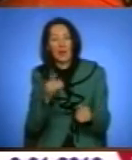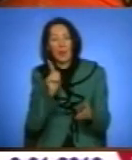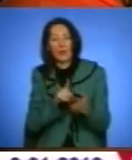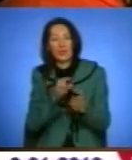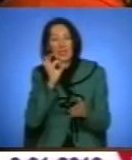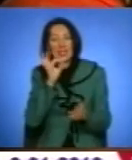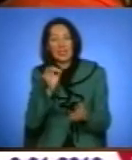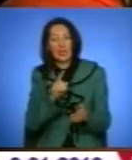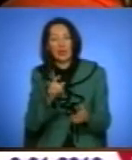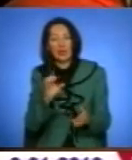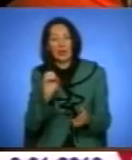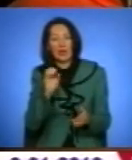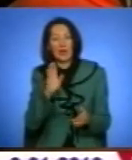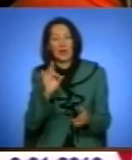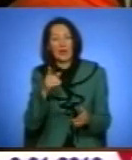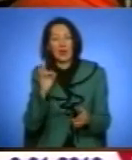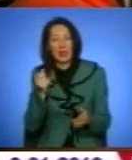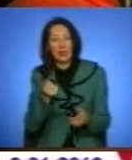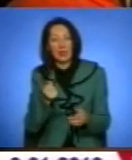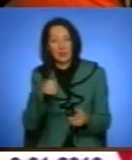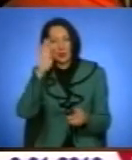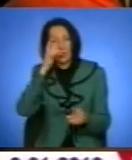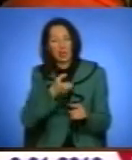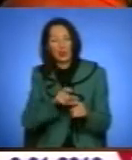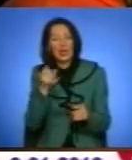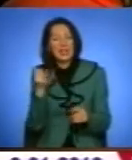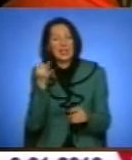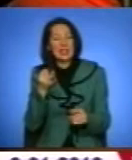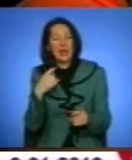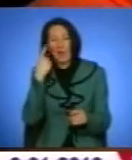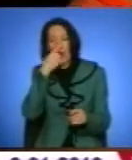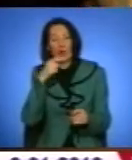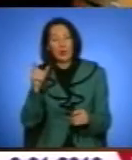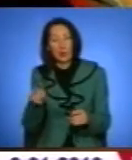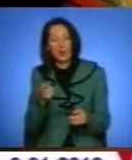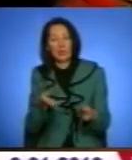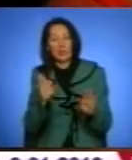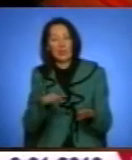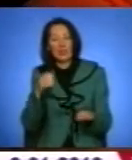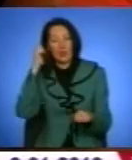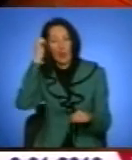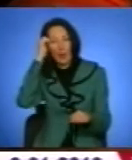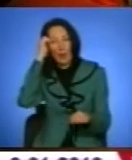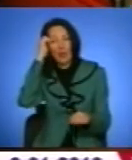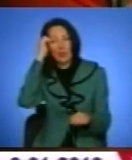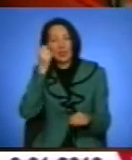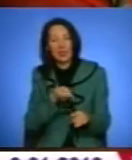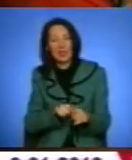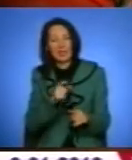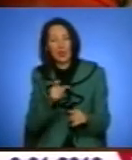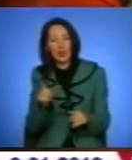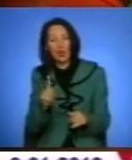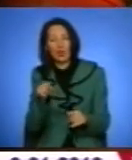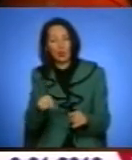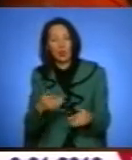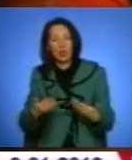що Євген дуже цікава особа, і він залишився навіть в пам'яті тих людей, що тут